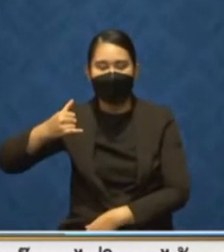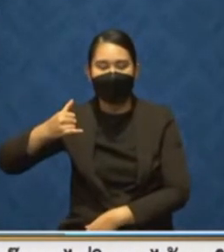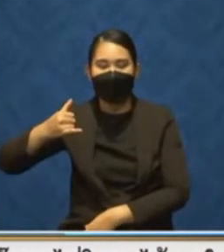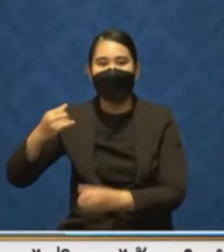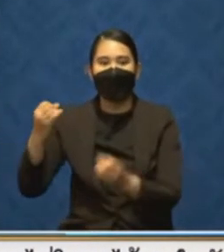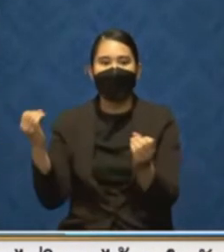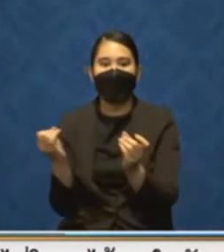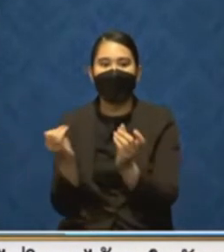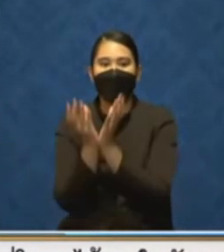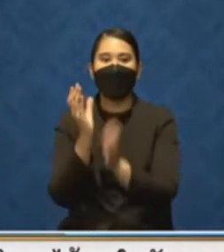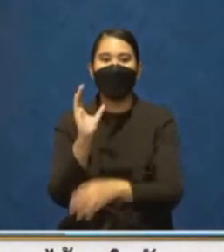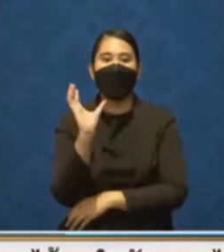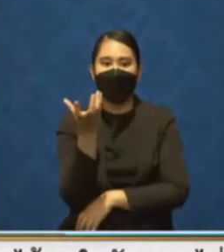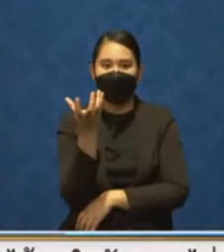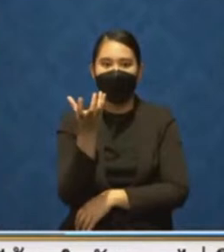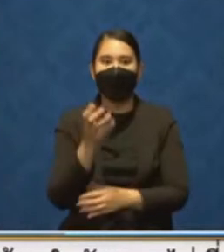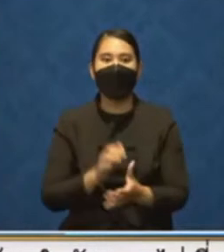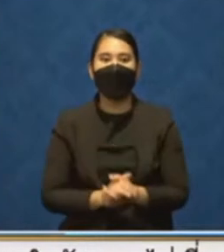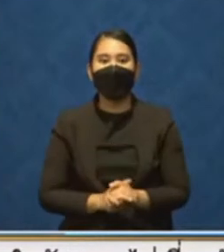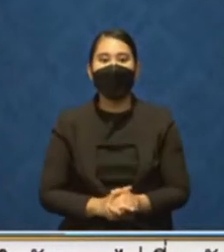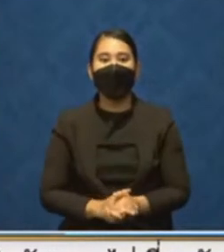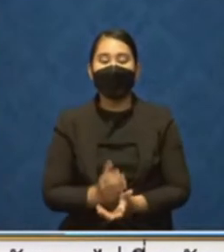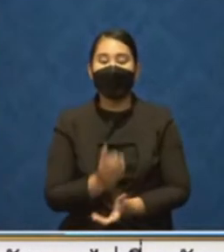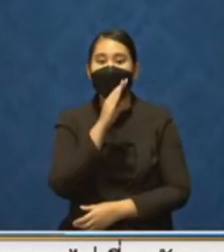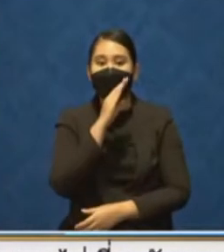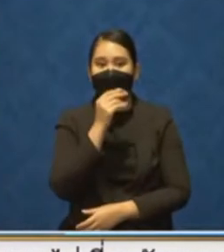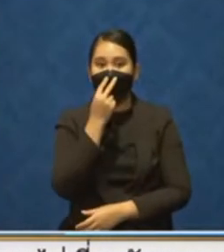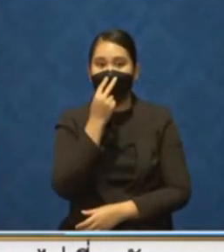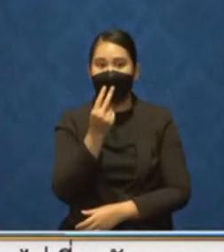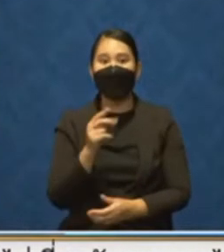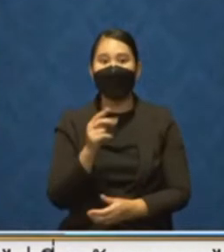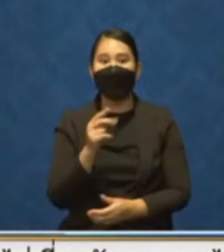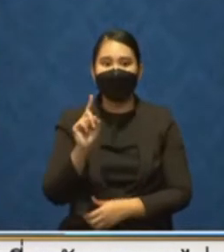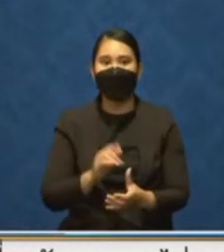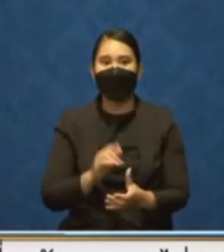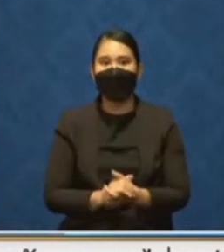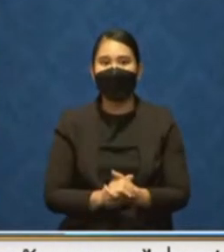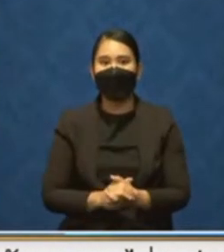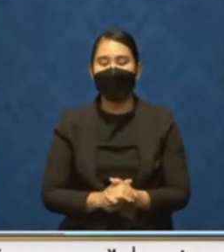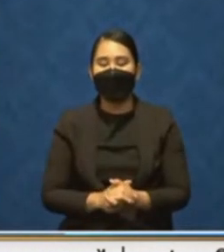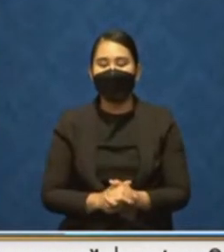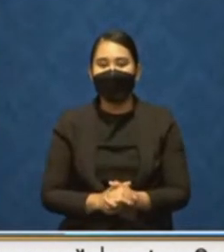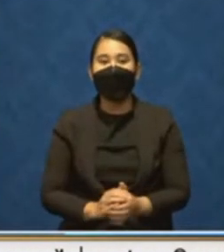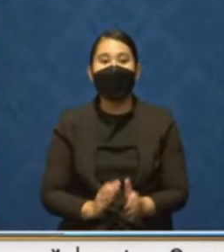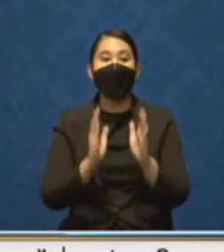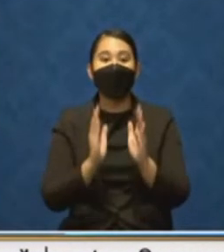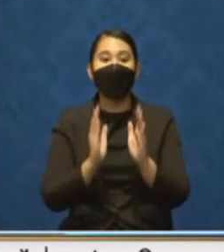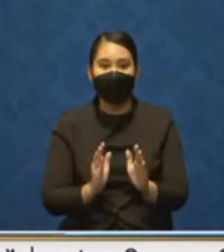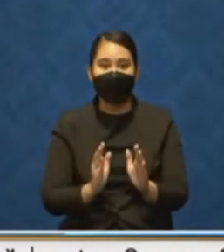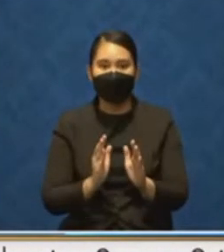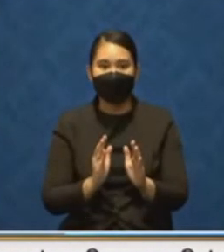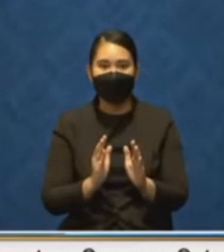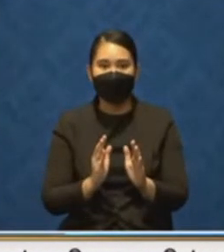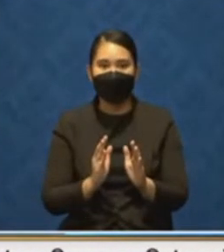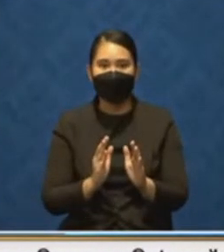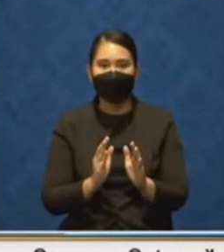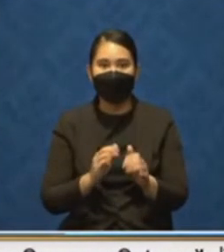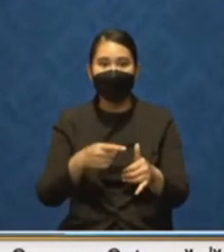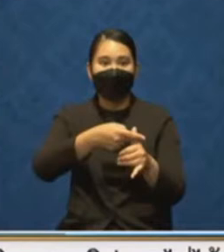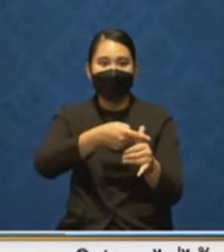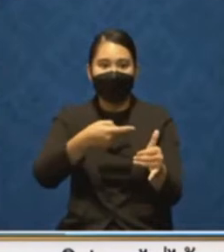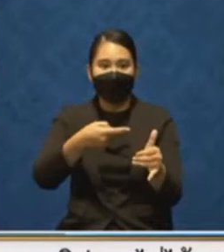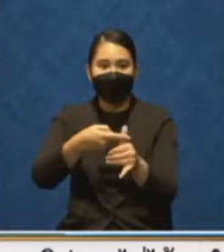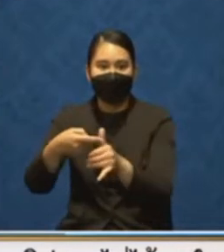แล้วทำท่ารู้ไปมากกว่านั้นก็คือมีอีกคดีหนึ่งคดีฆ่าล้างเผ่าพันธุ์ที่ไอซีเจที่ที่